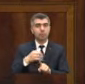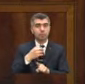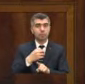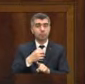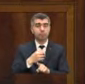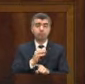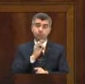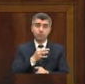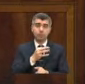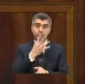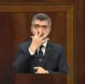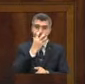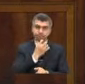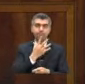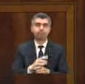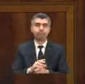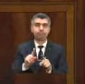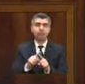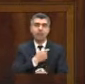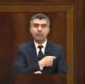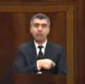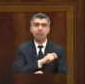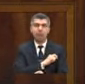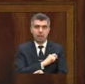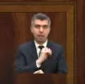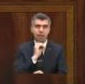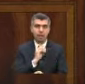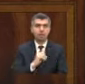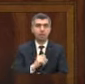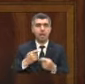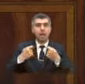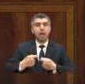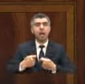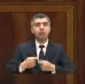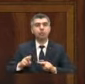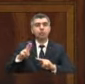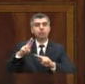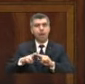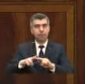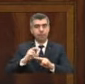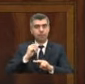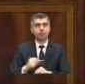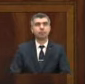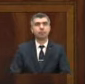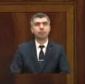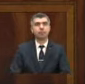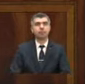نأسف لاستقبال الجارة إسبانيا لرئيس جبهة الانفصاليين